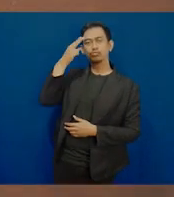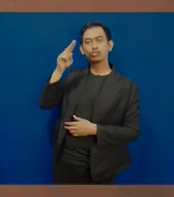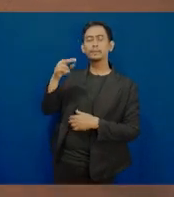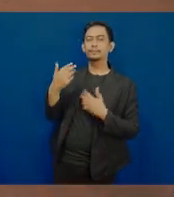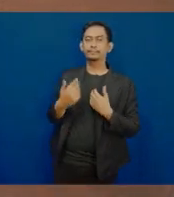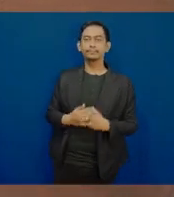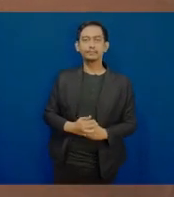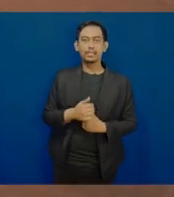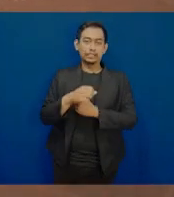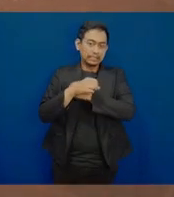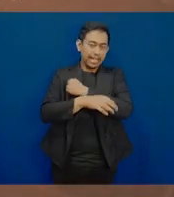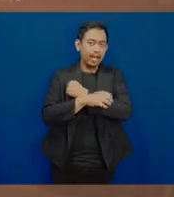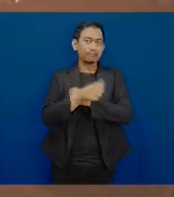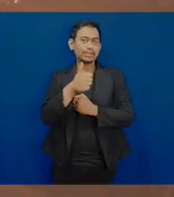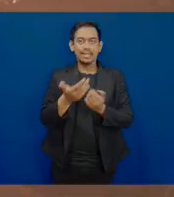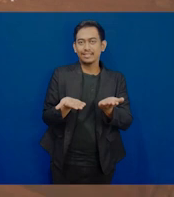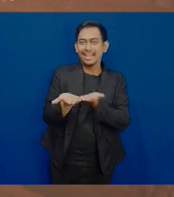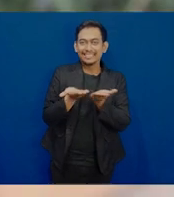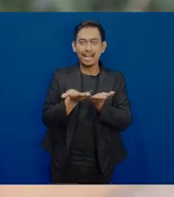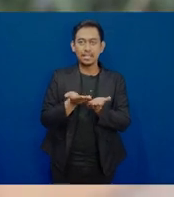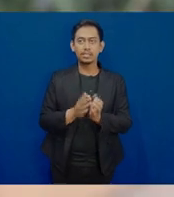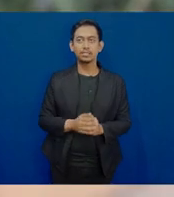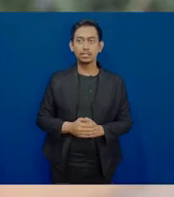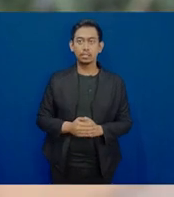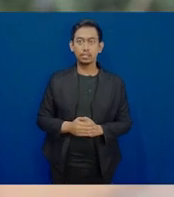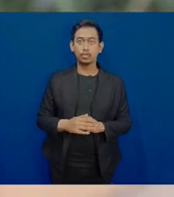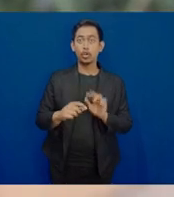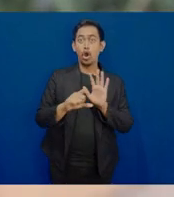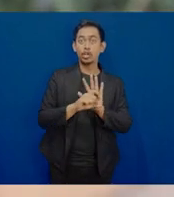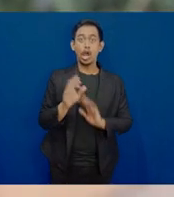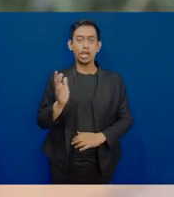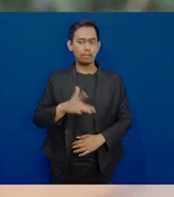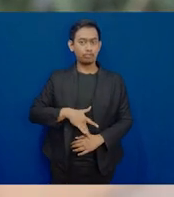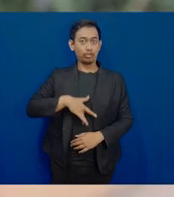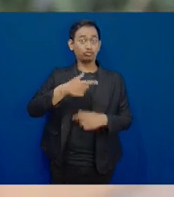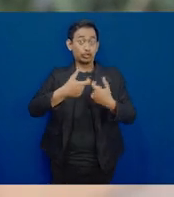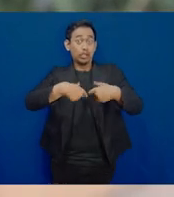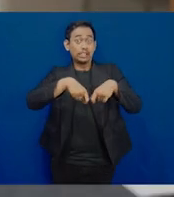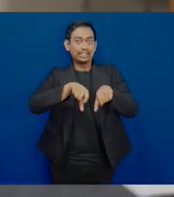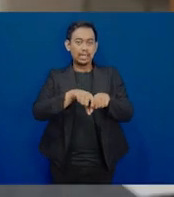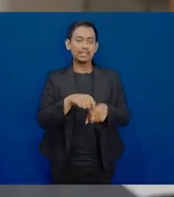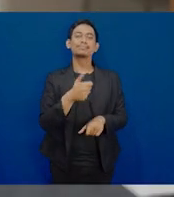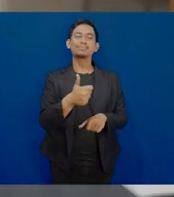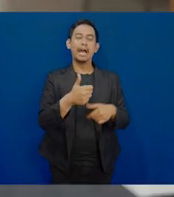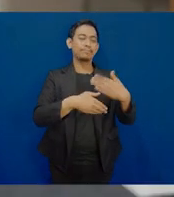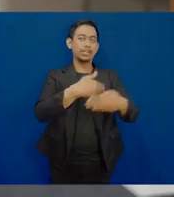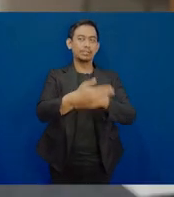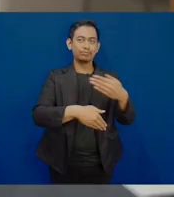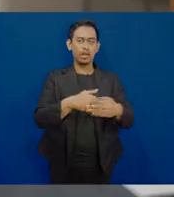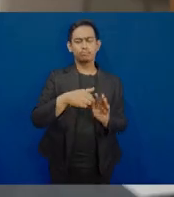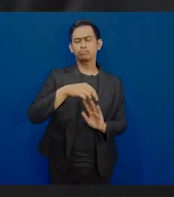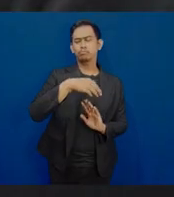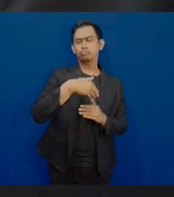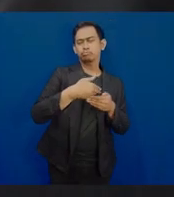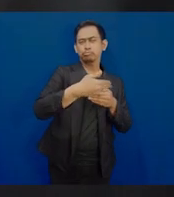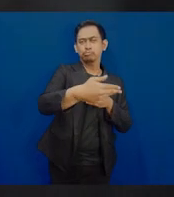darah gitu. Misalnya sudah dirasa mampu, kita laksanakan di bulan